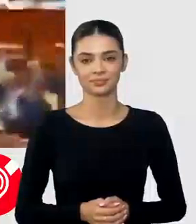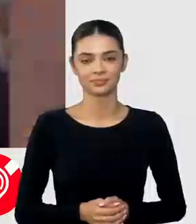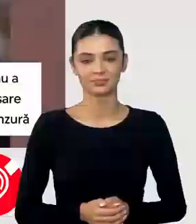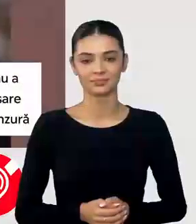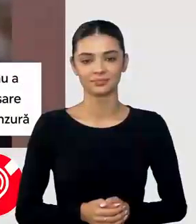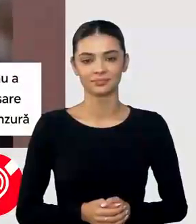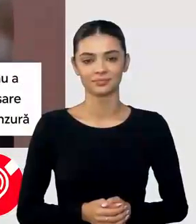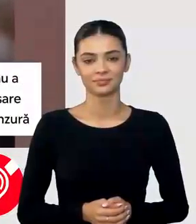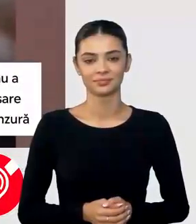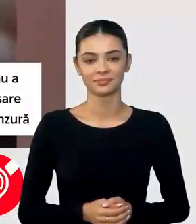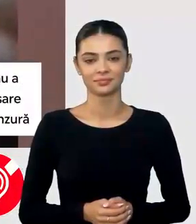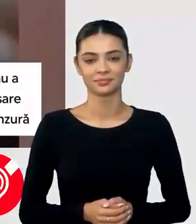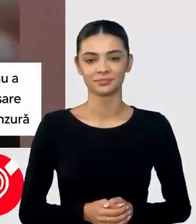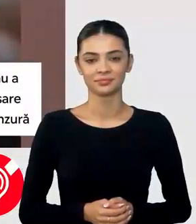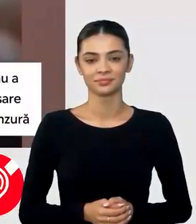arată!